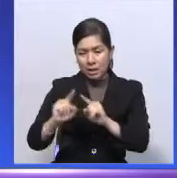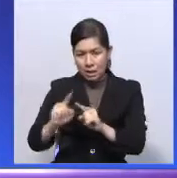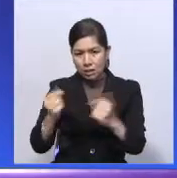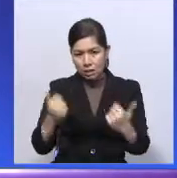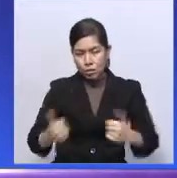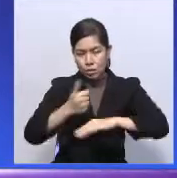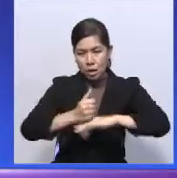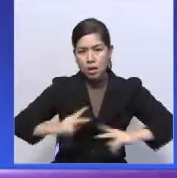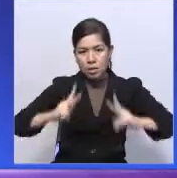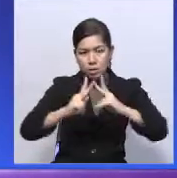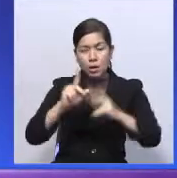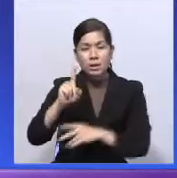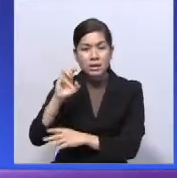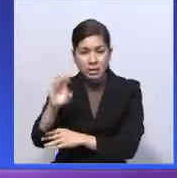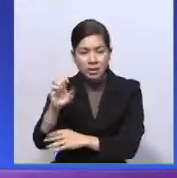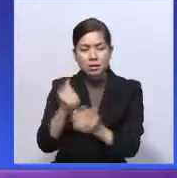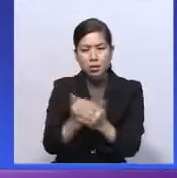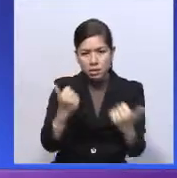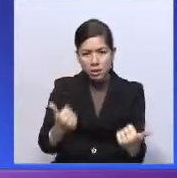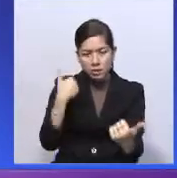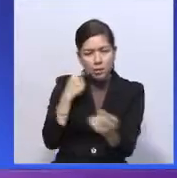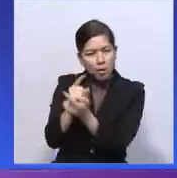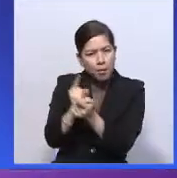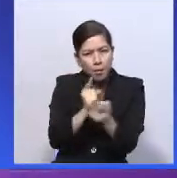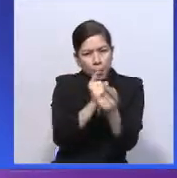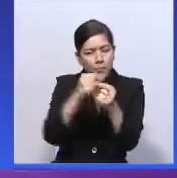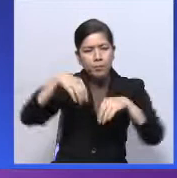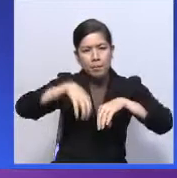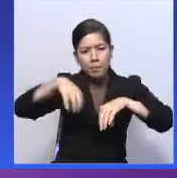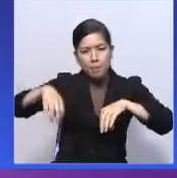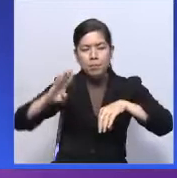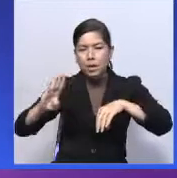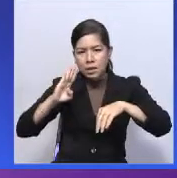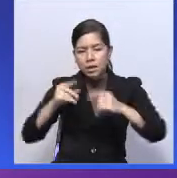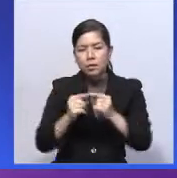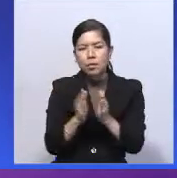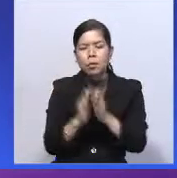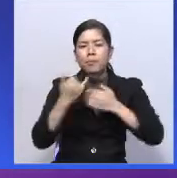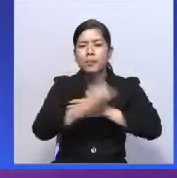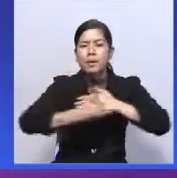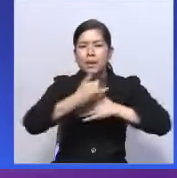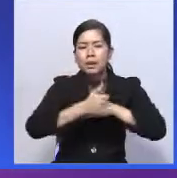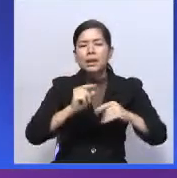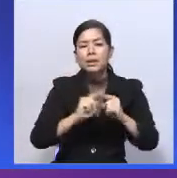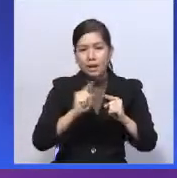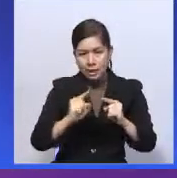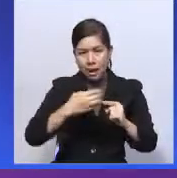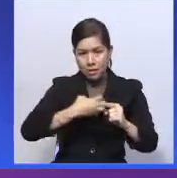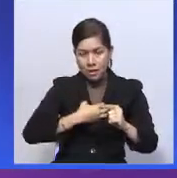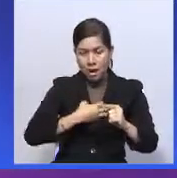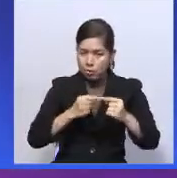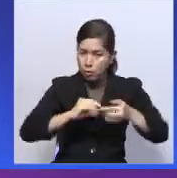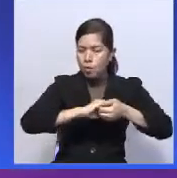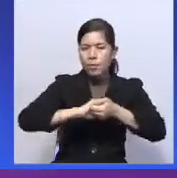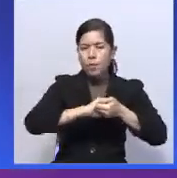ของเราได้เดินสายพูดคุยกับหลายๆบริษัทหลายๆประเทศเราต้องการพันธมิตรจากต่างประเ